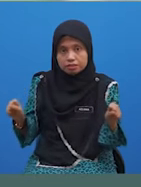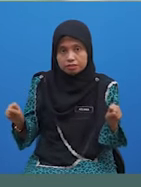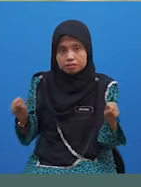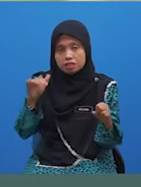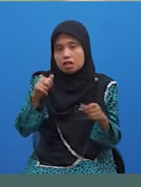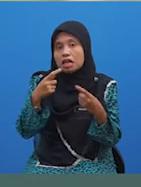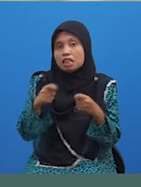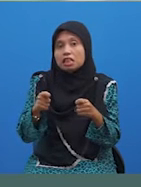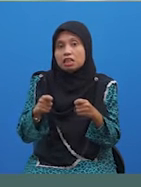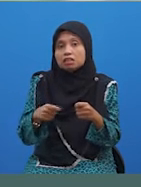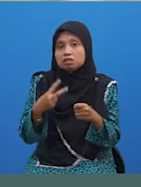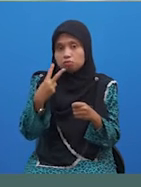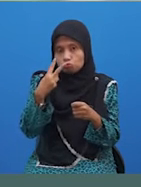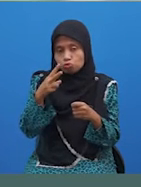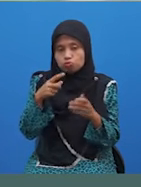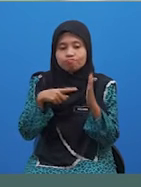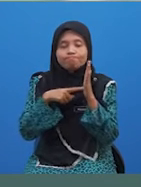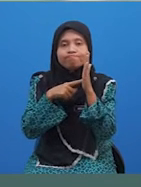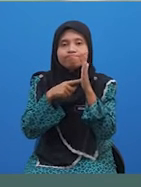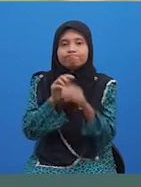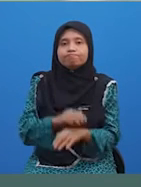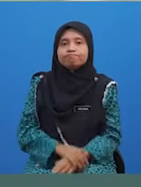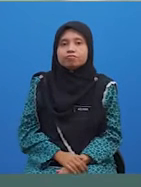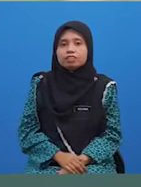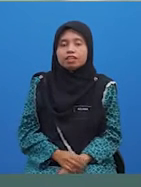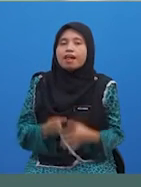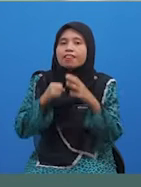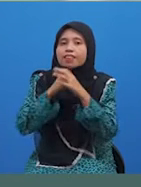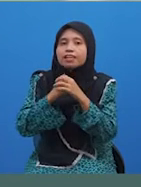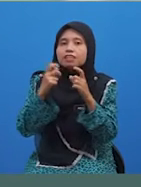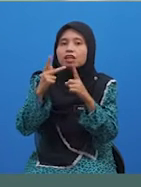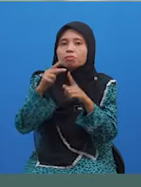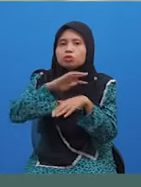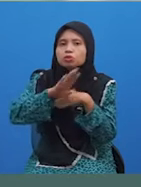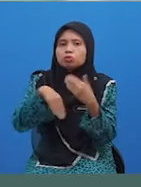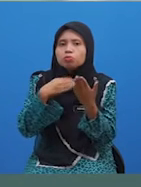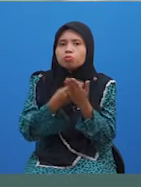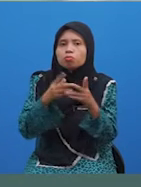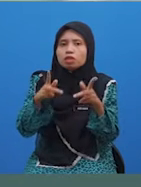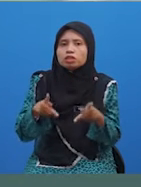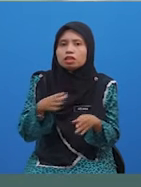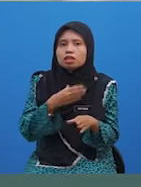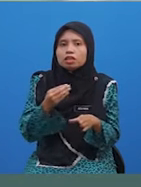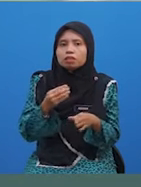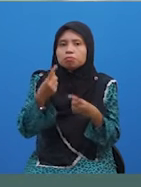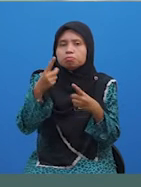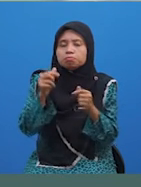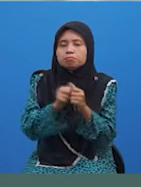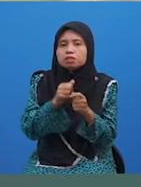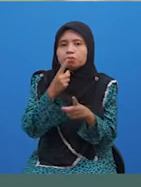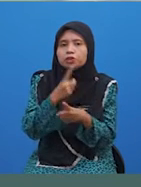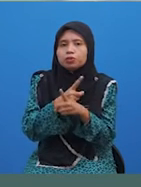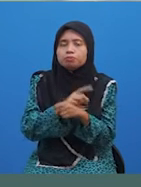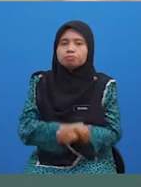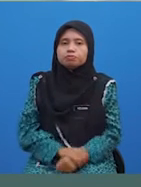bahasa yang dikemukakan dengan tepat. Tahniah kepada semua pelajar yang dapat menjawab dengan